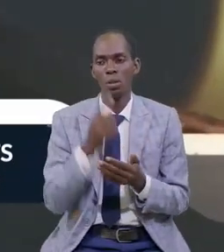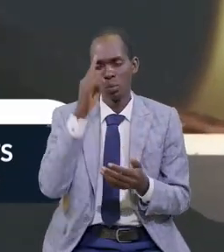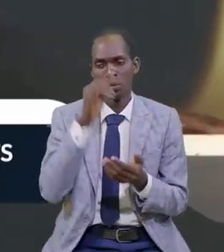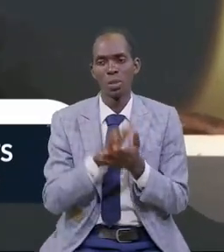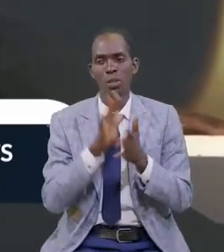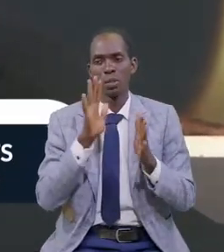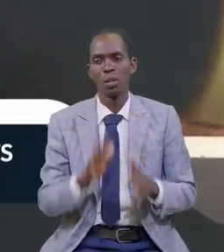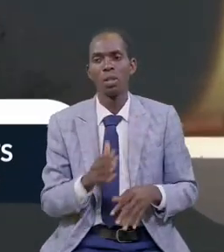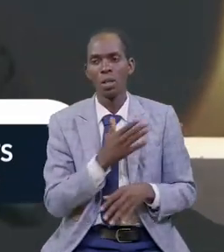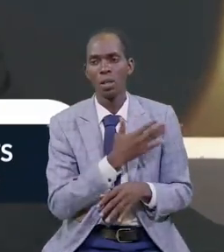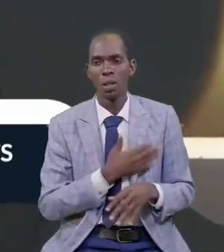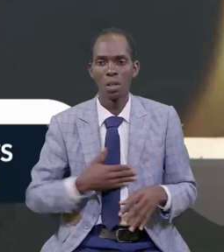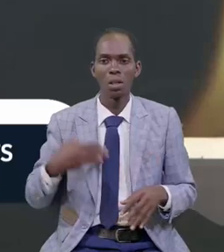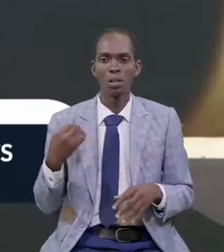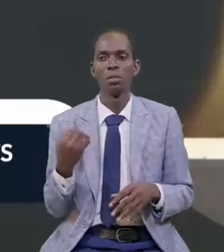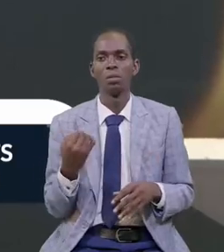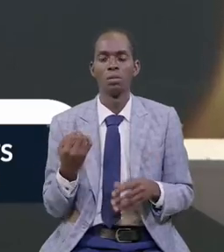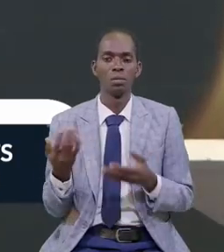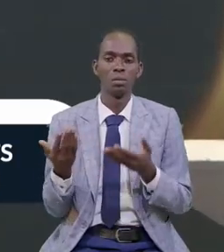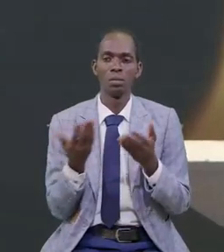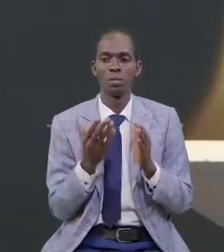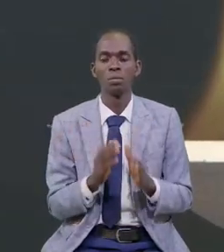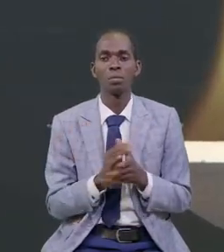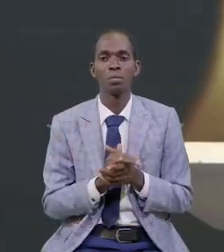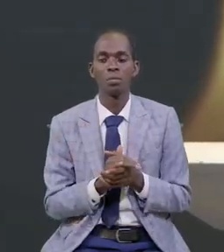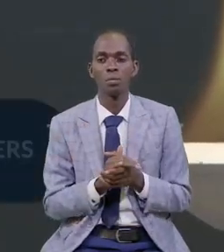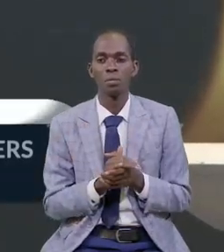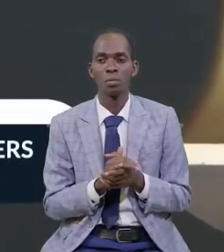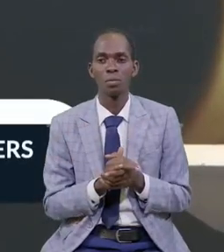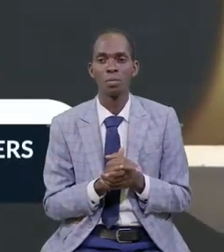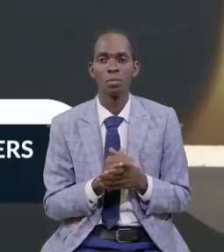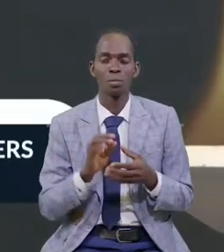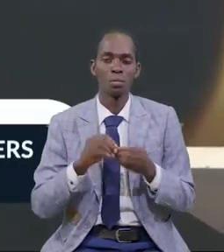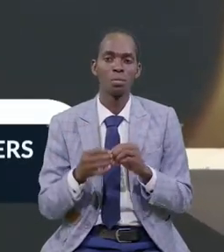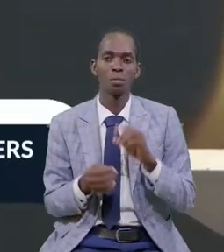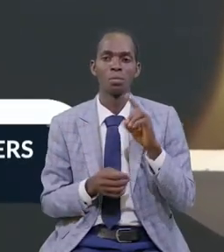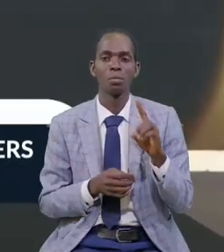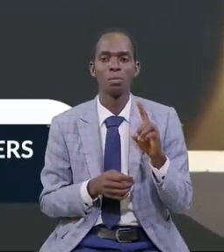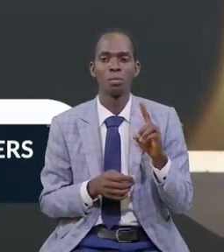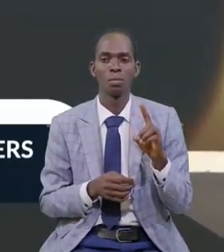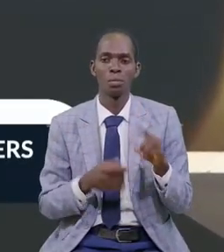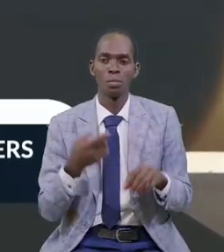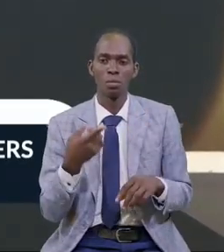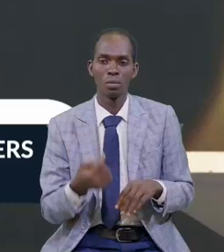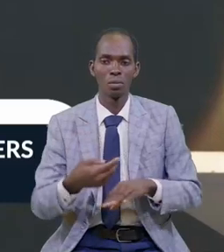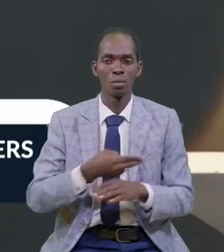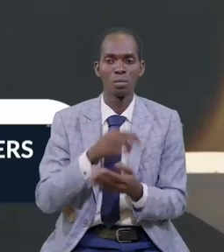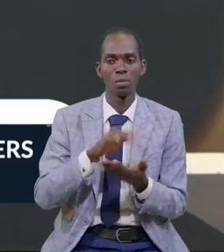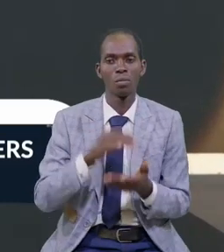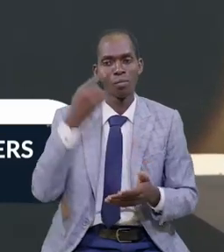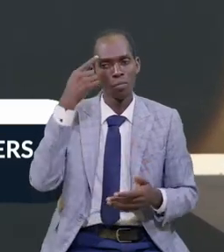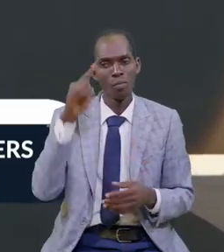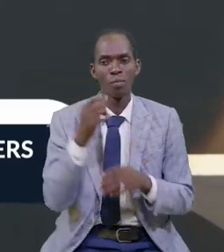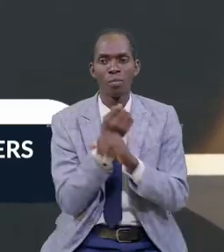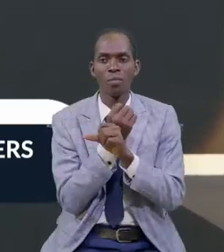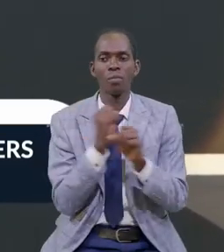les sujets de tous les citoyens numéro 1 c'est l'agneau pour